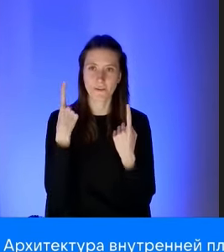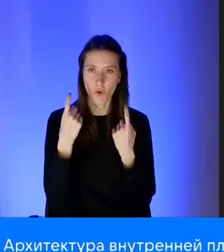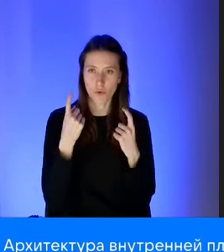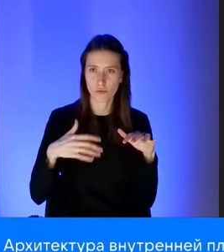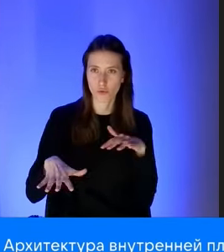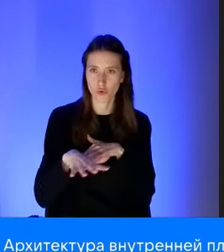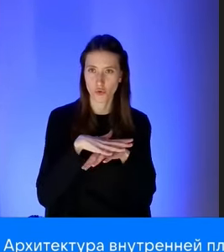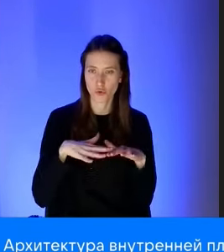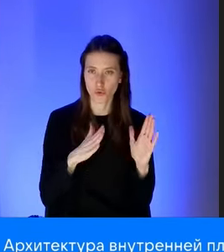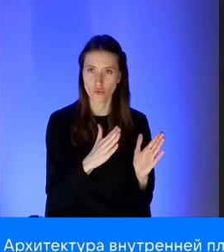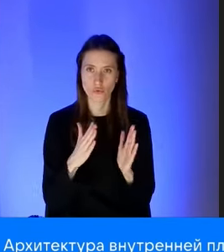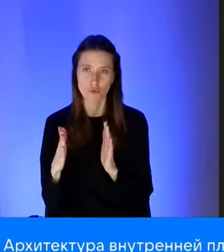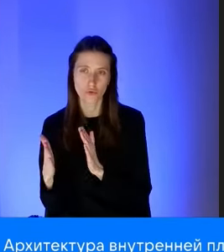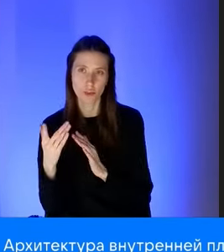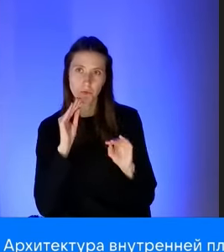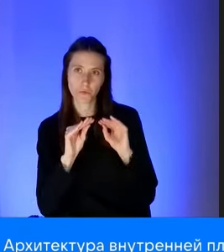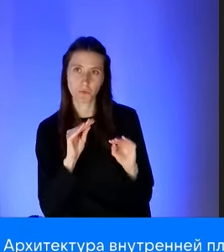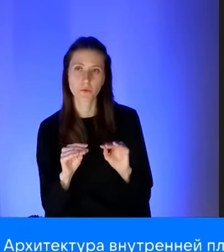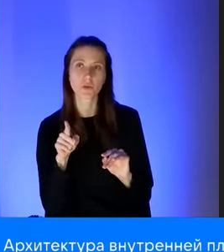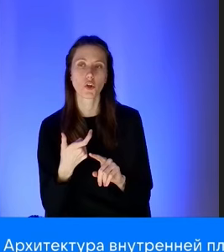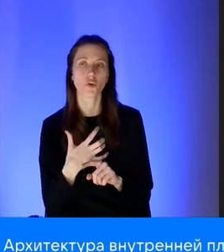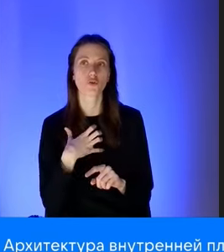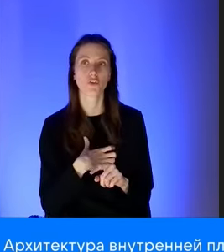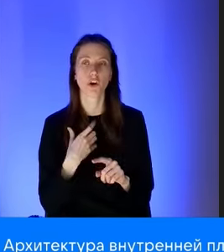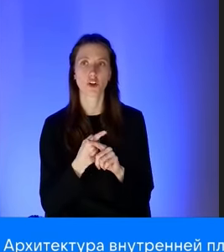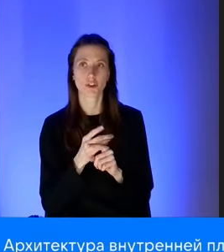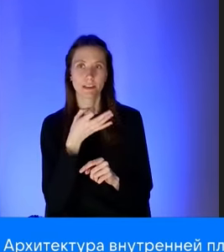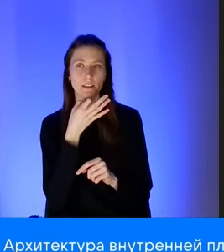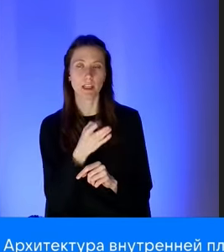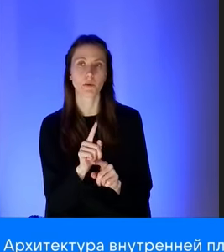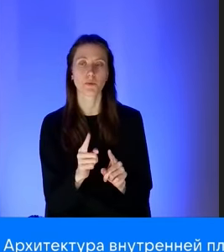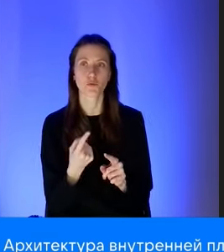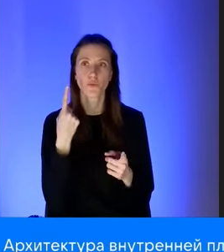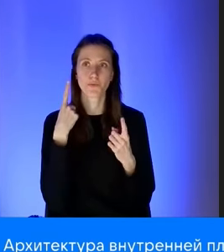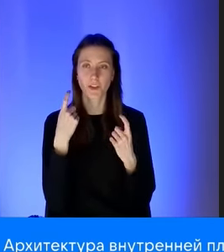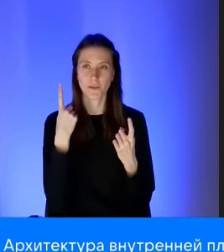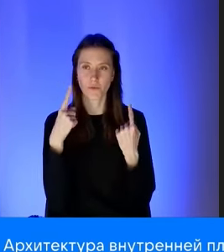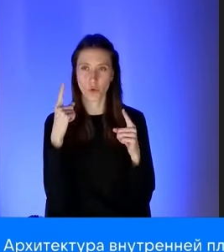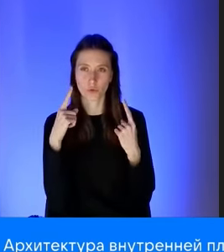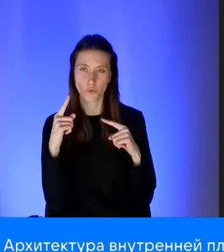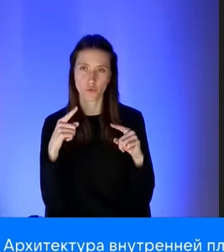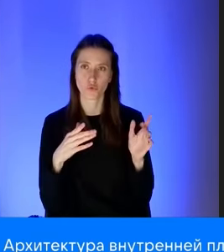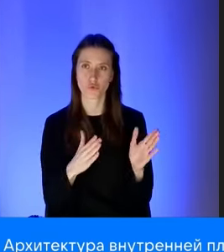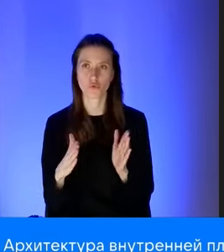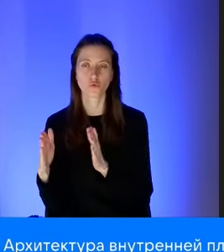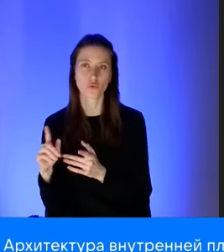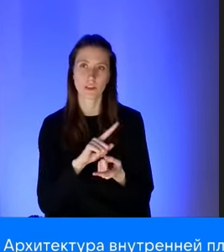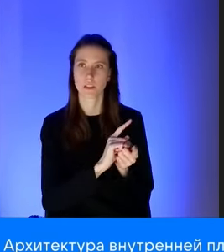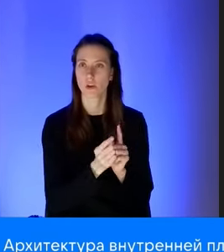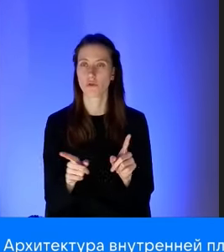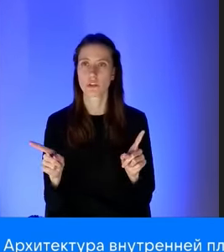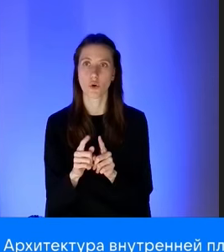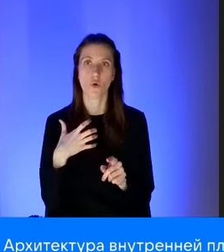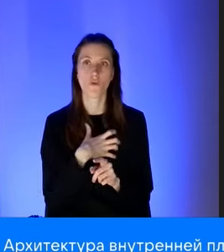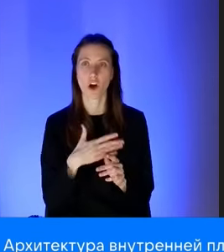важно здесь отметить такой Поинт потому что инфраструктура становится такой неотъемлемой